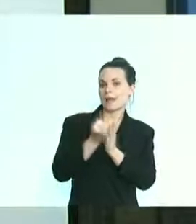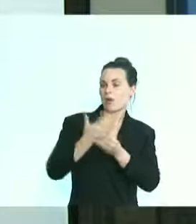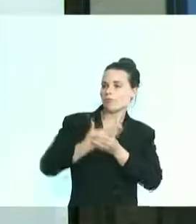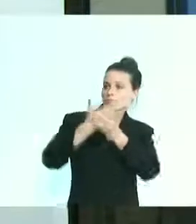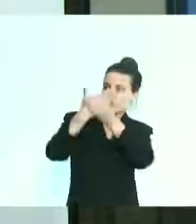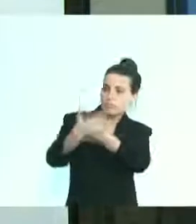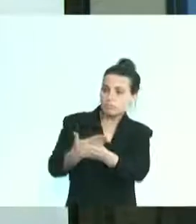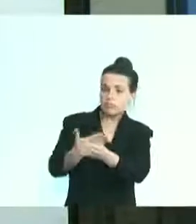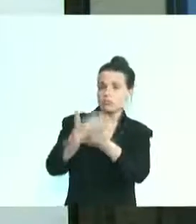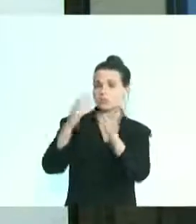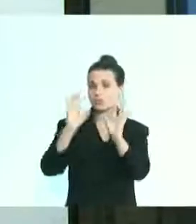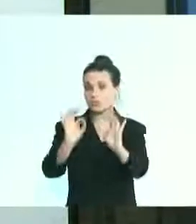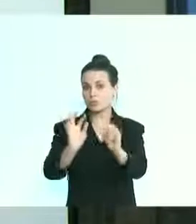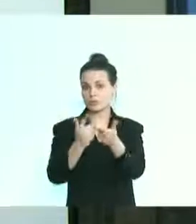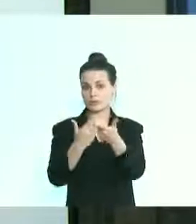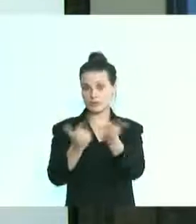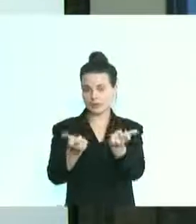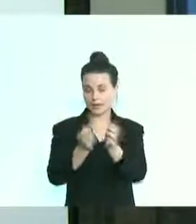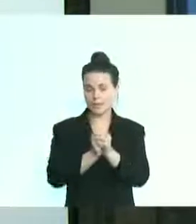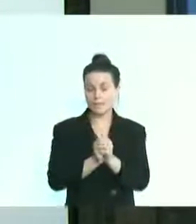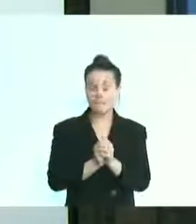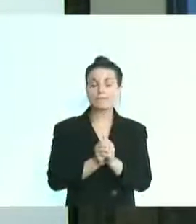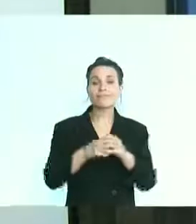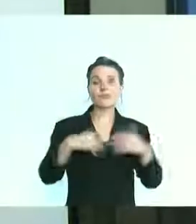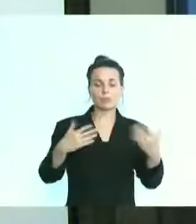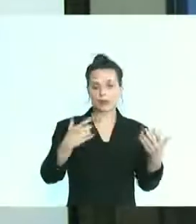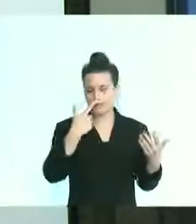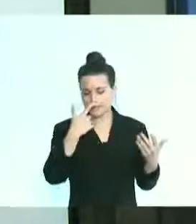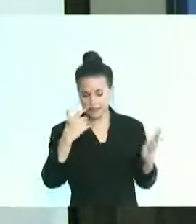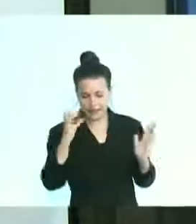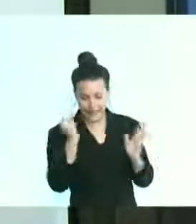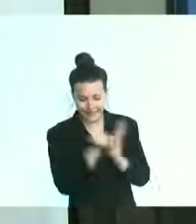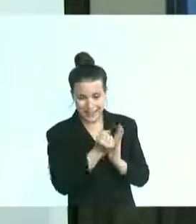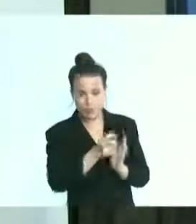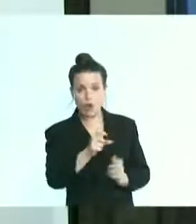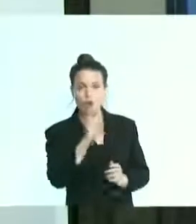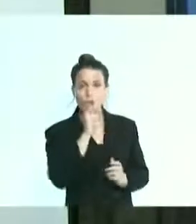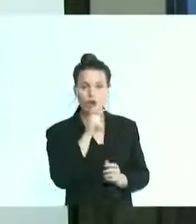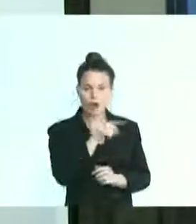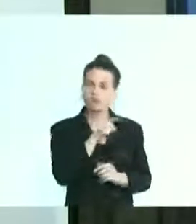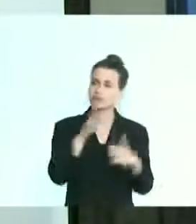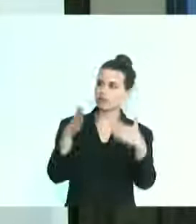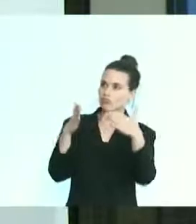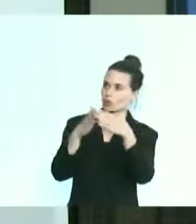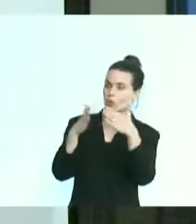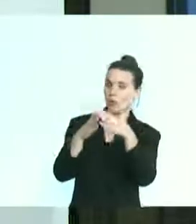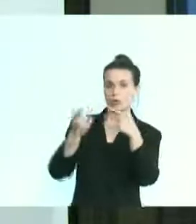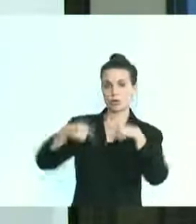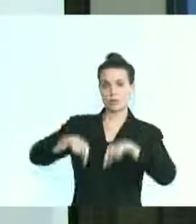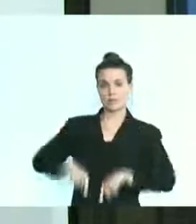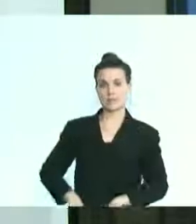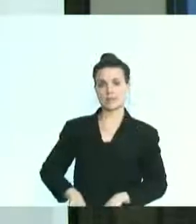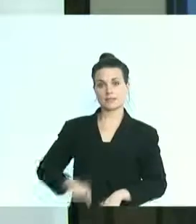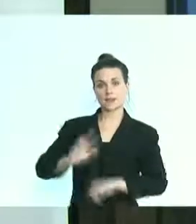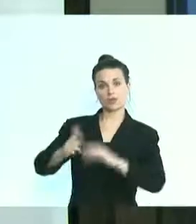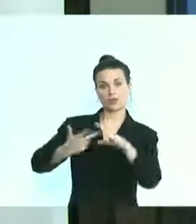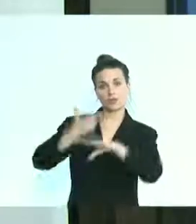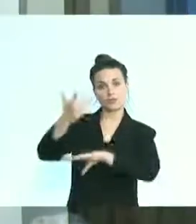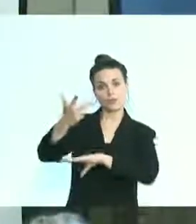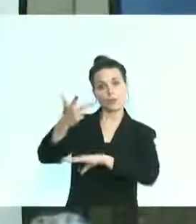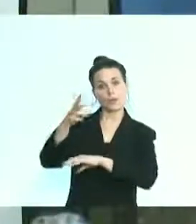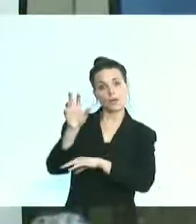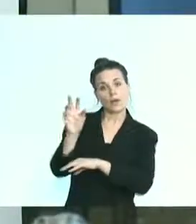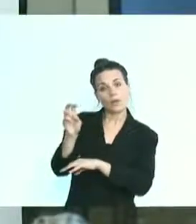Donc, et si la collectivité territoriale n'a pas l'agrément, elle peut le demander au ministère de la Transition